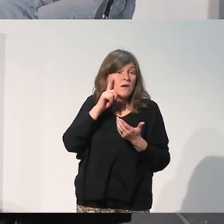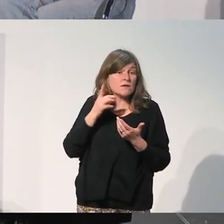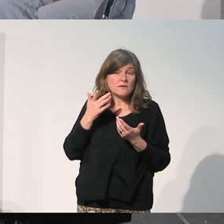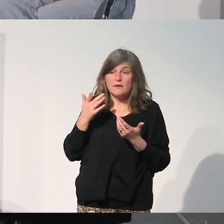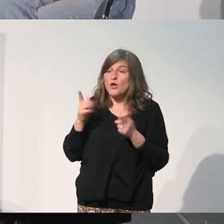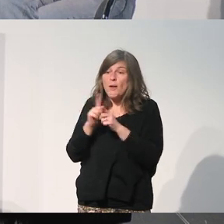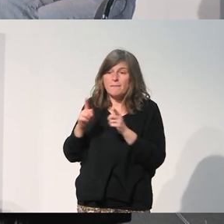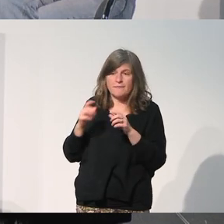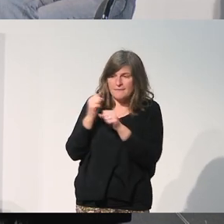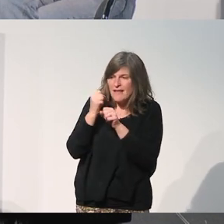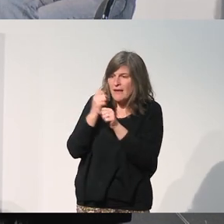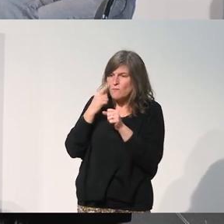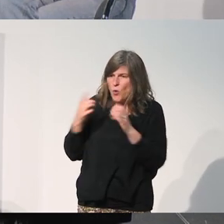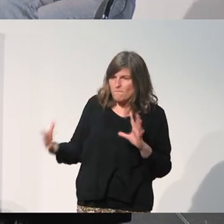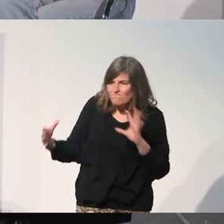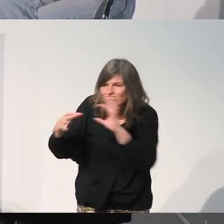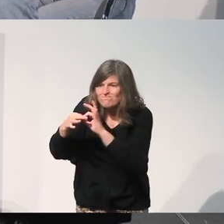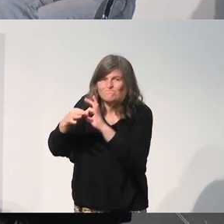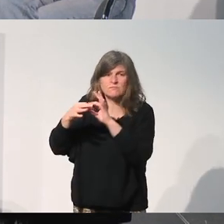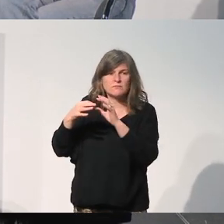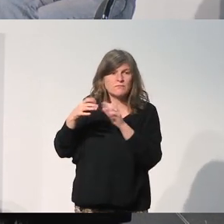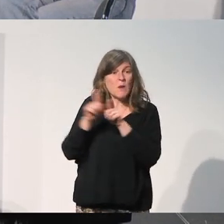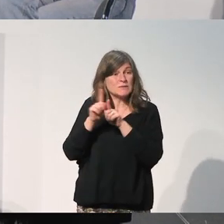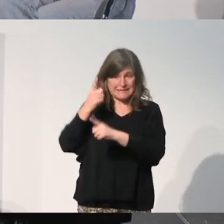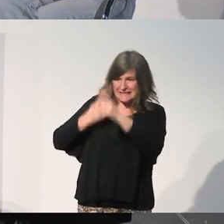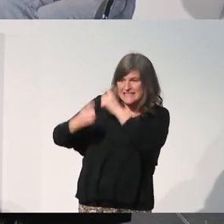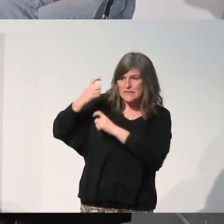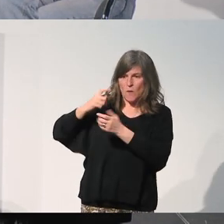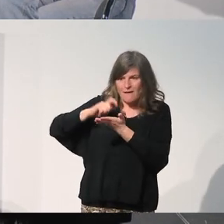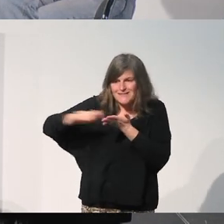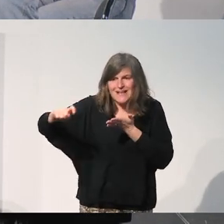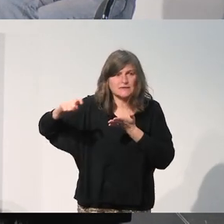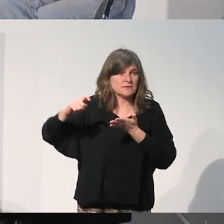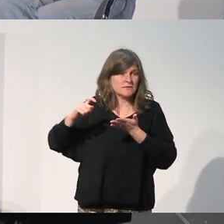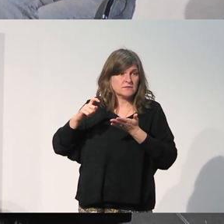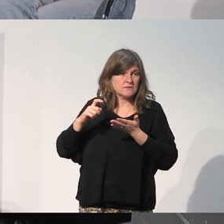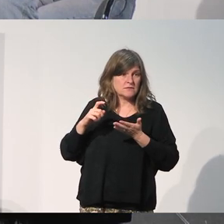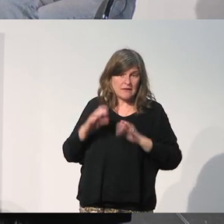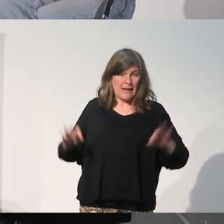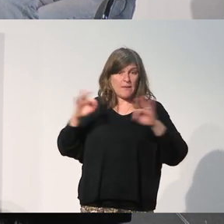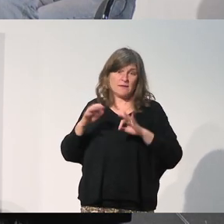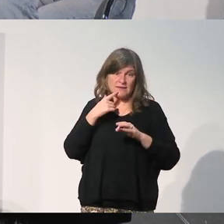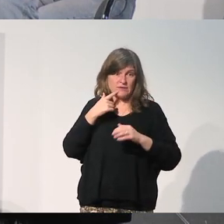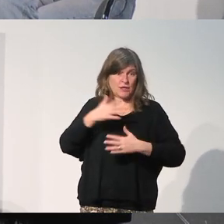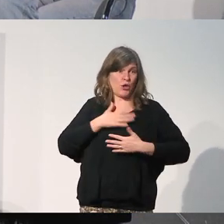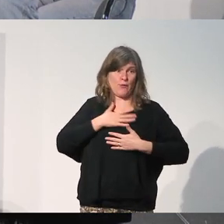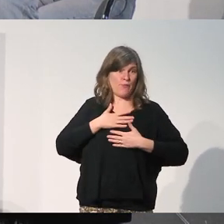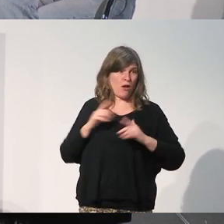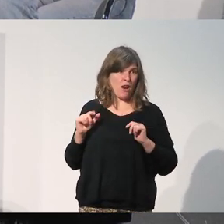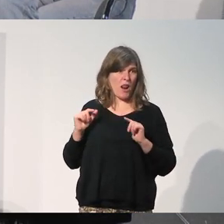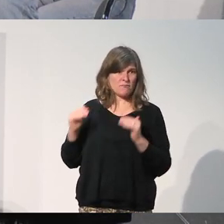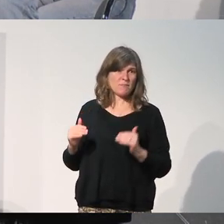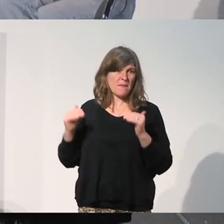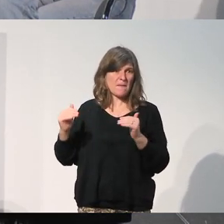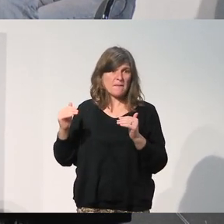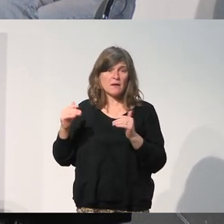de réconciliation ou d'écriture de l'histoire, les peurs sont toujours les mêmes, en fait. Moi, les amis de ma génération, ce n'est pas exactement